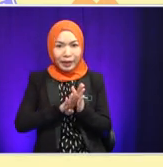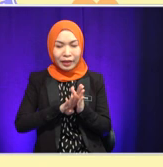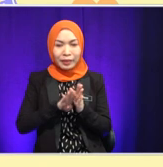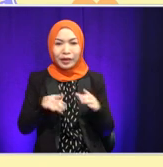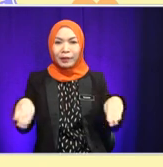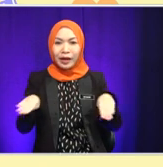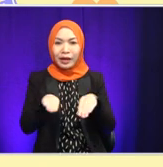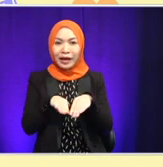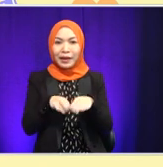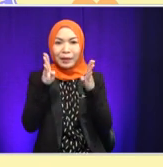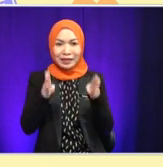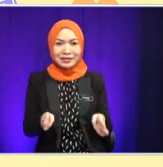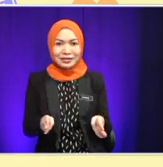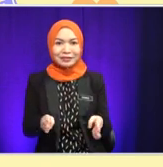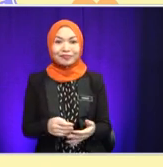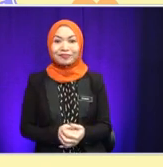Shanti ya